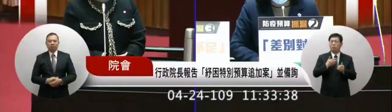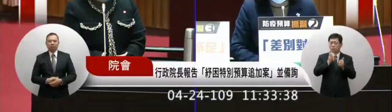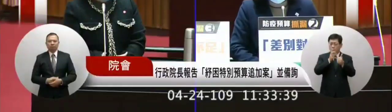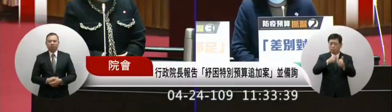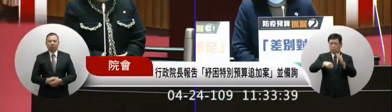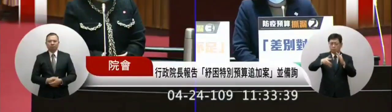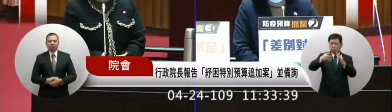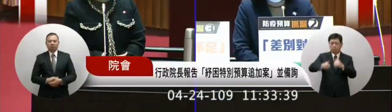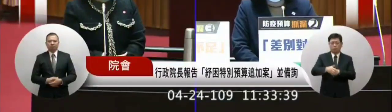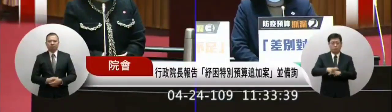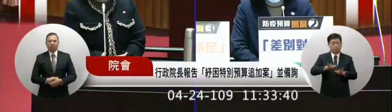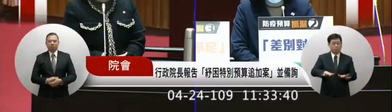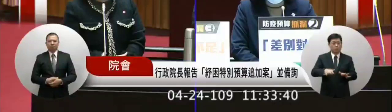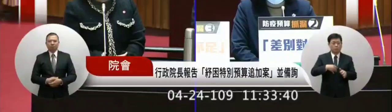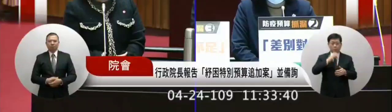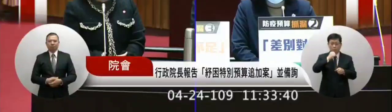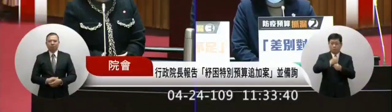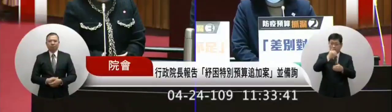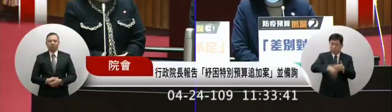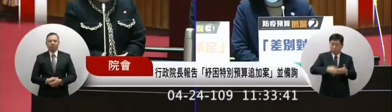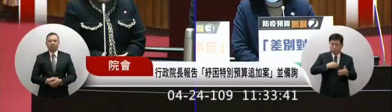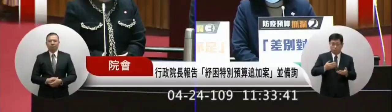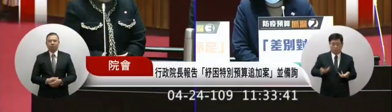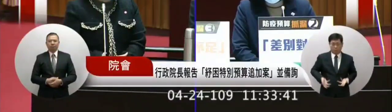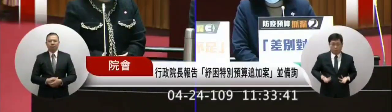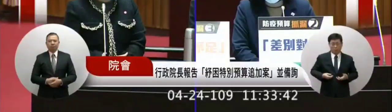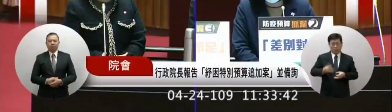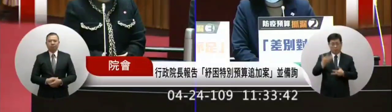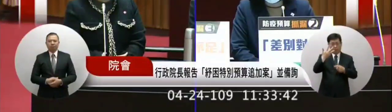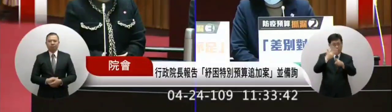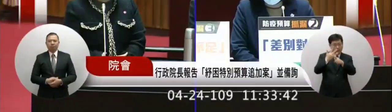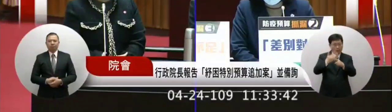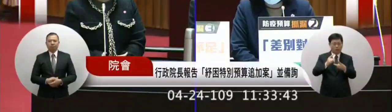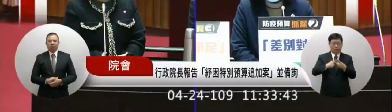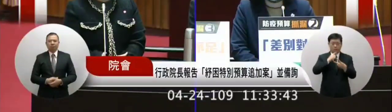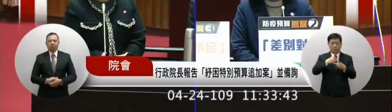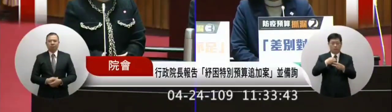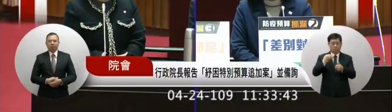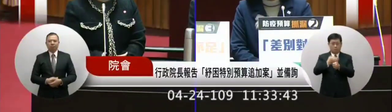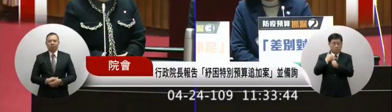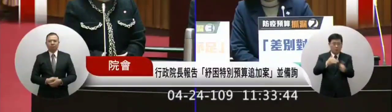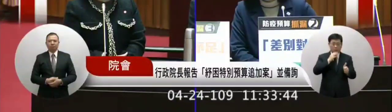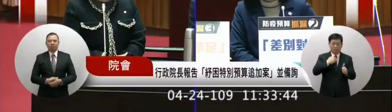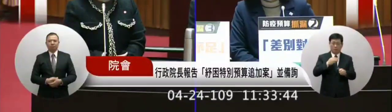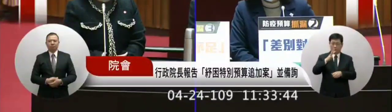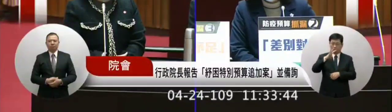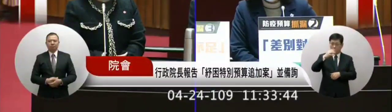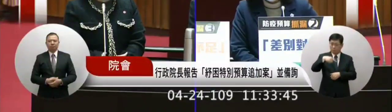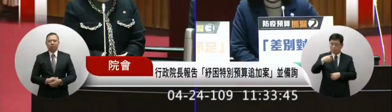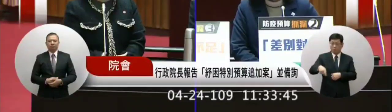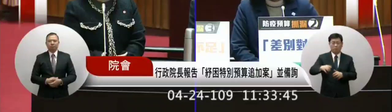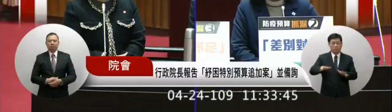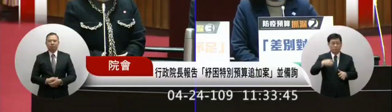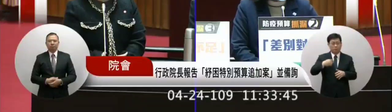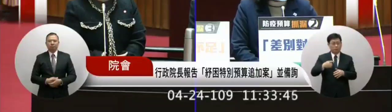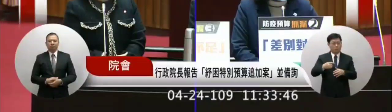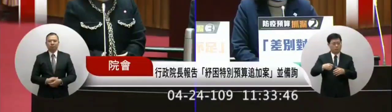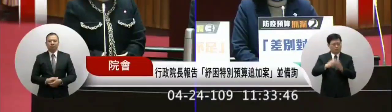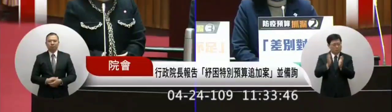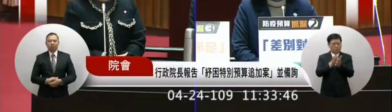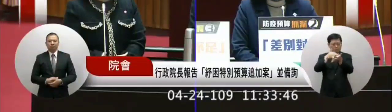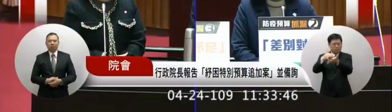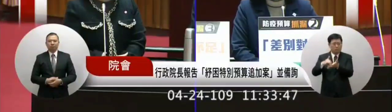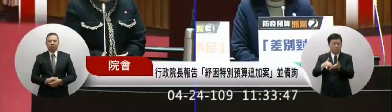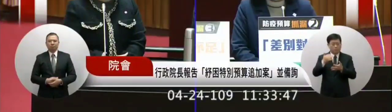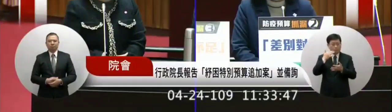就叫院长。以现在来讲，减班休息增加了8倍，之前通报到4万多人，失业率昨天主计处也公布了。所以总体